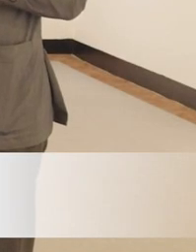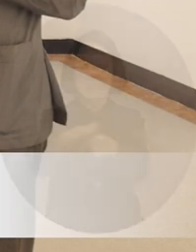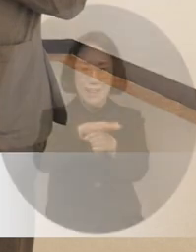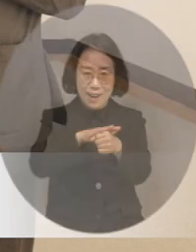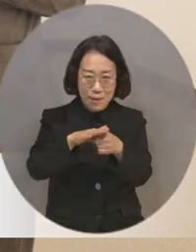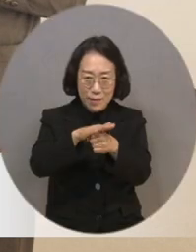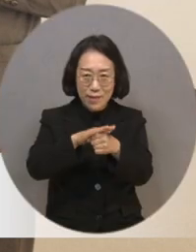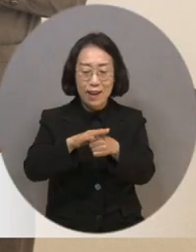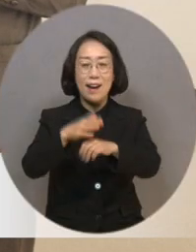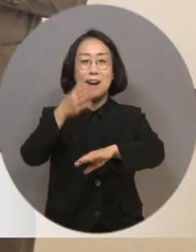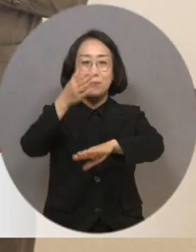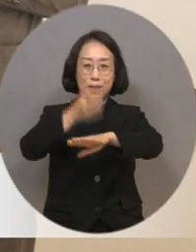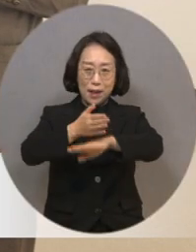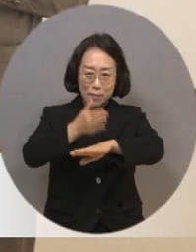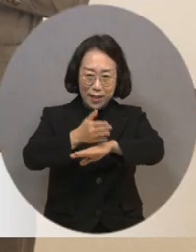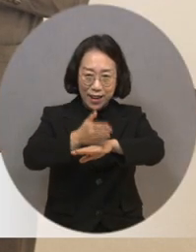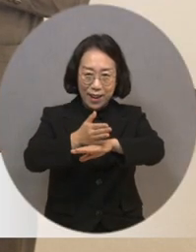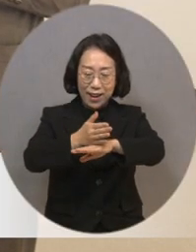사랑합니다. 감사합니다.